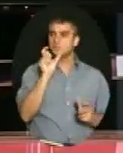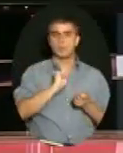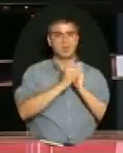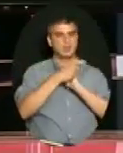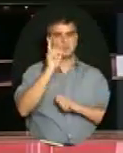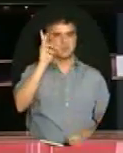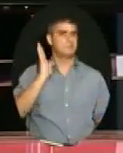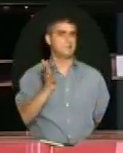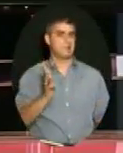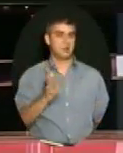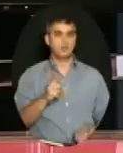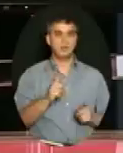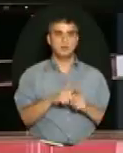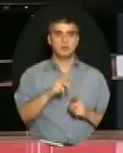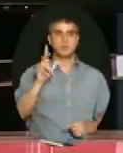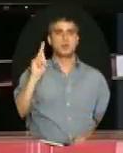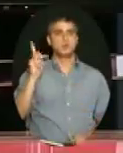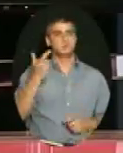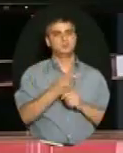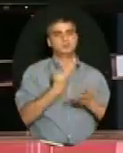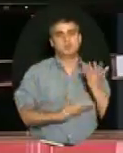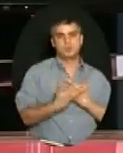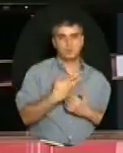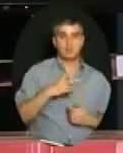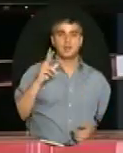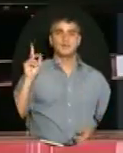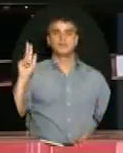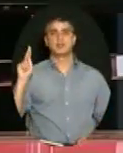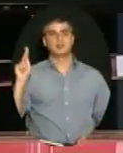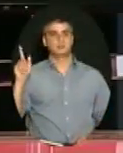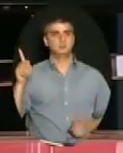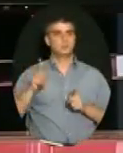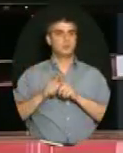כמו שנגיד קוויזלינג הפך לשיתוף פעולה וקלנטריזם